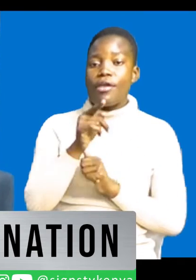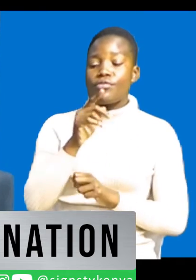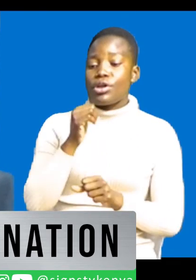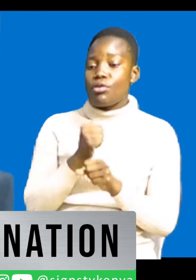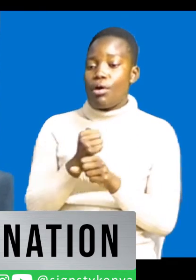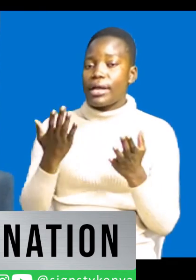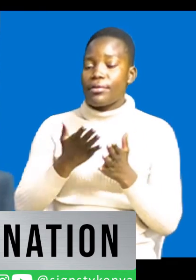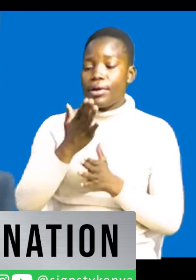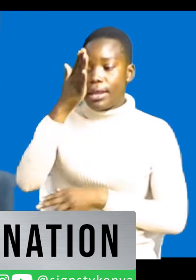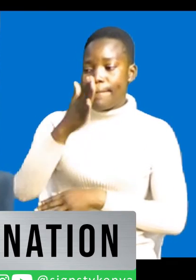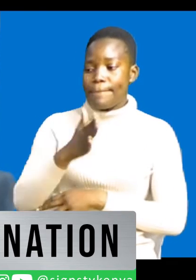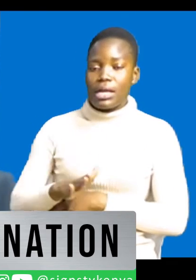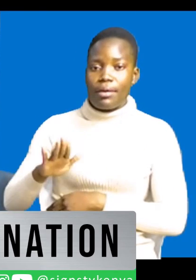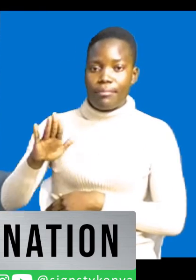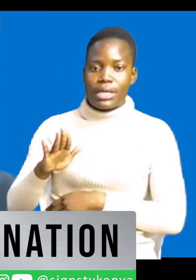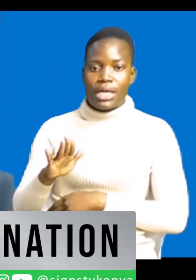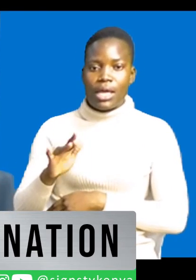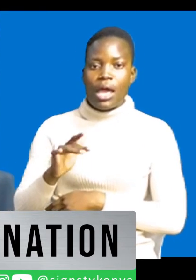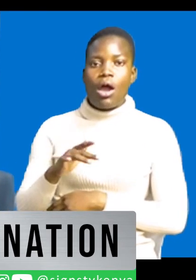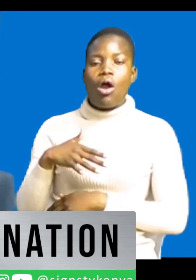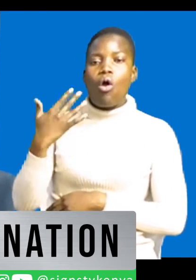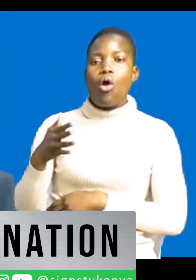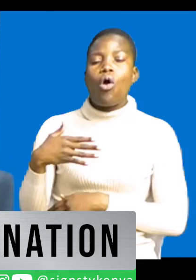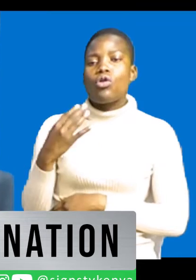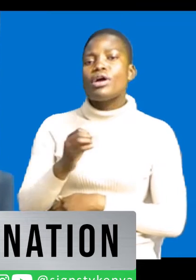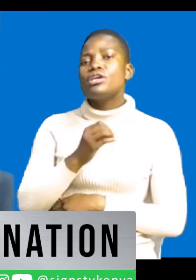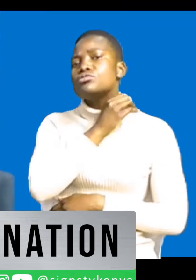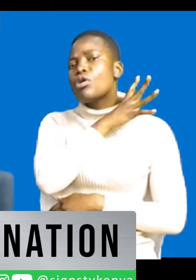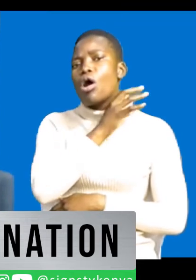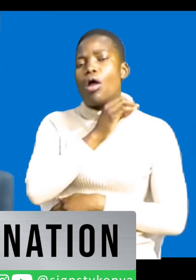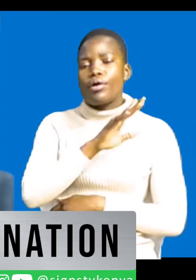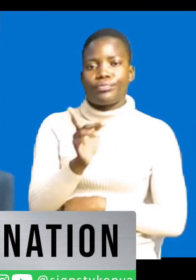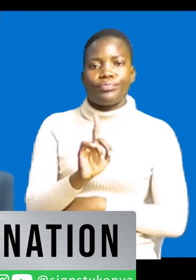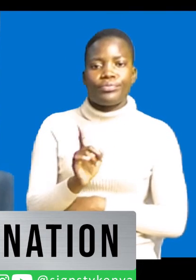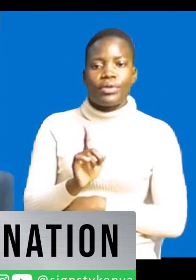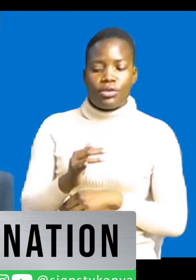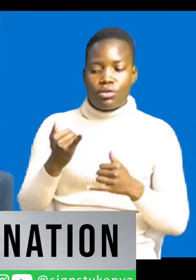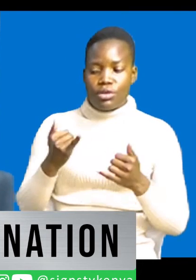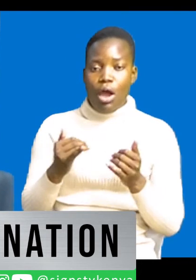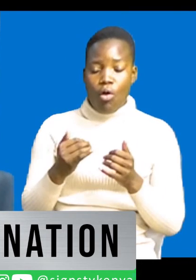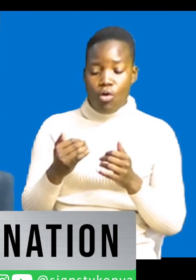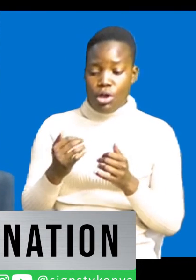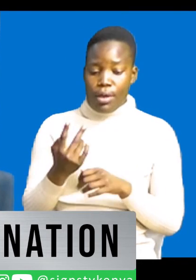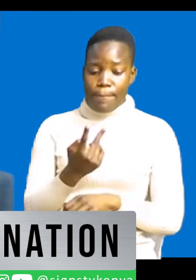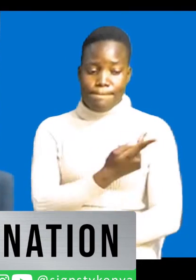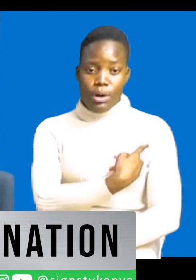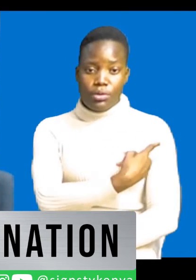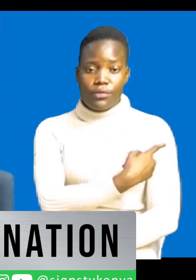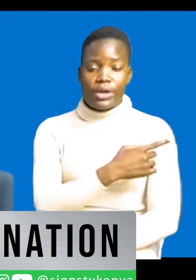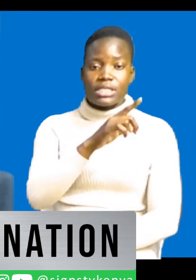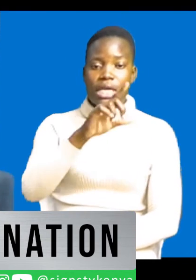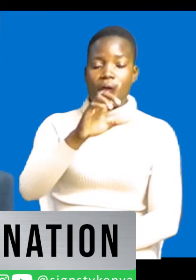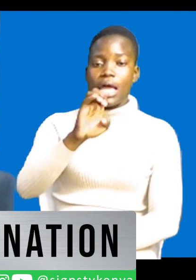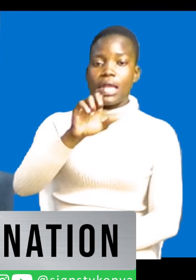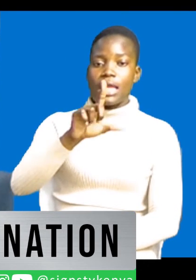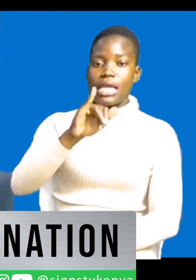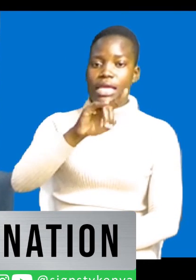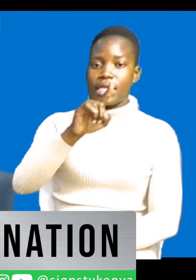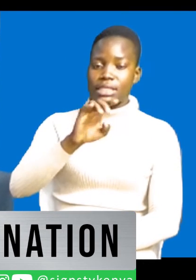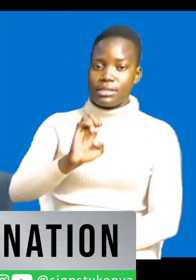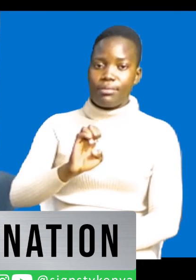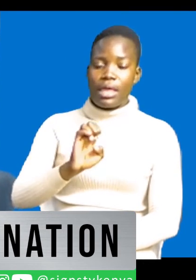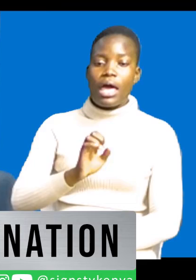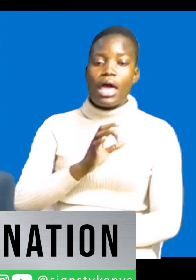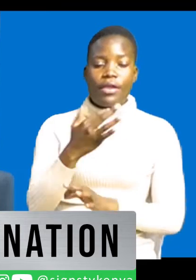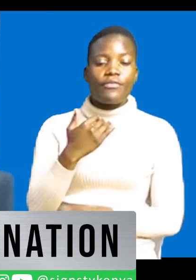bunge usiwahi kuwa ati ni kelele utapiga. Sasa mimi tukiwa hapa na Liz, kama Liz ako na sauti kunishinda, utasikia sauti yangu